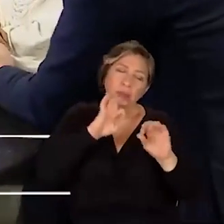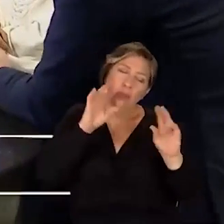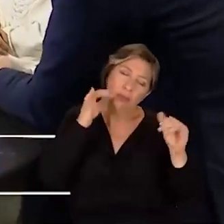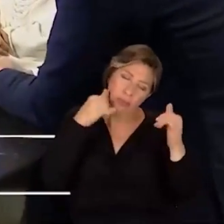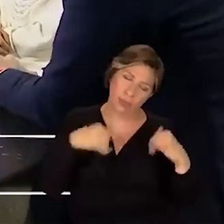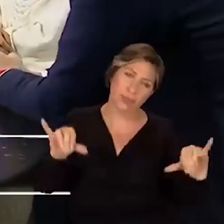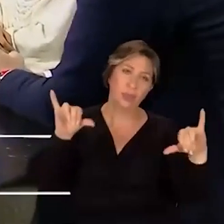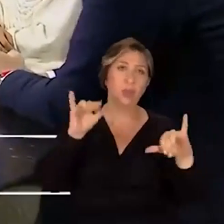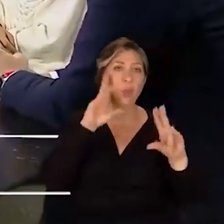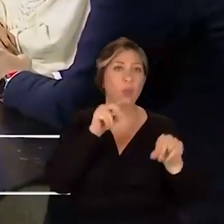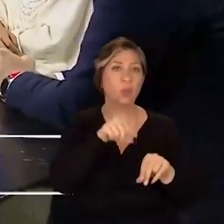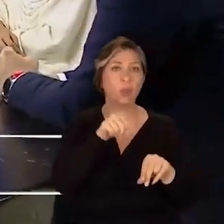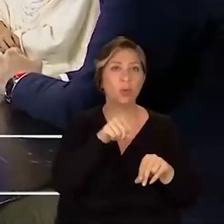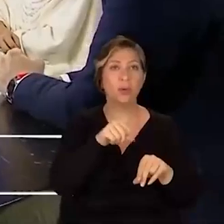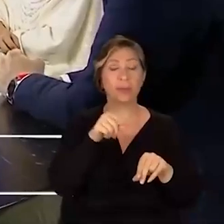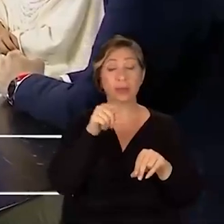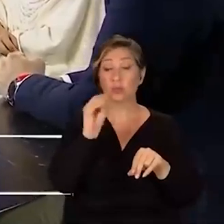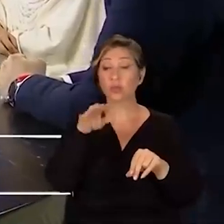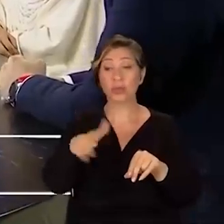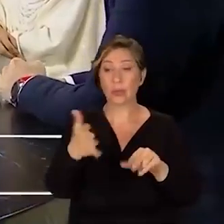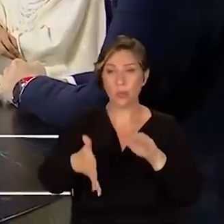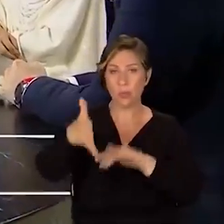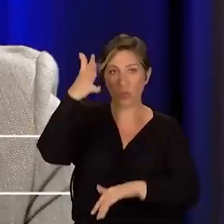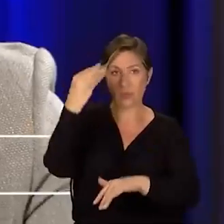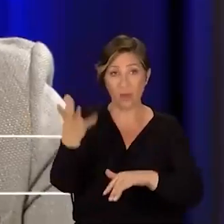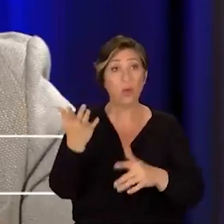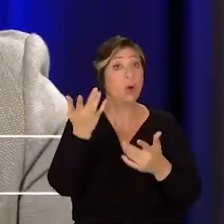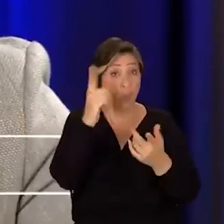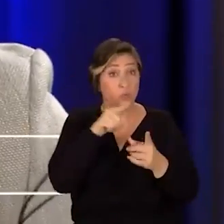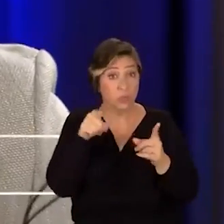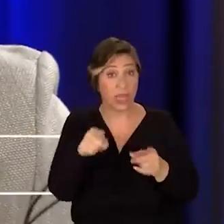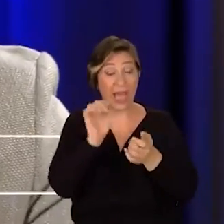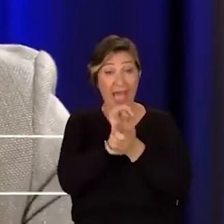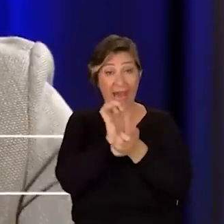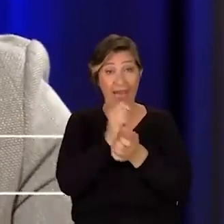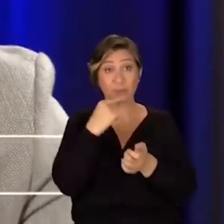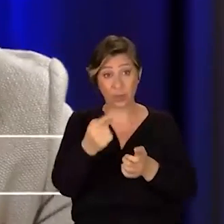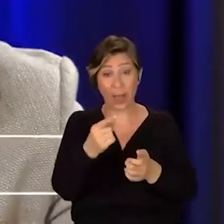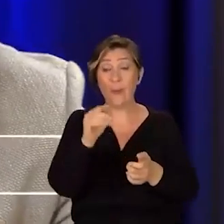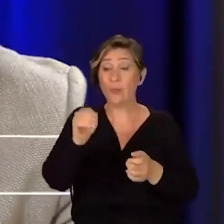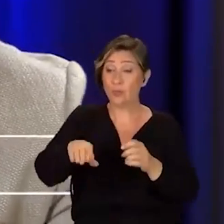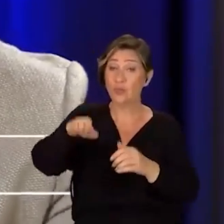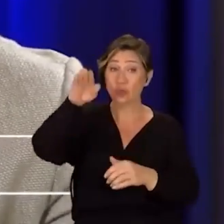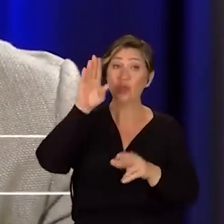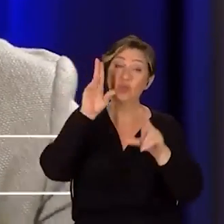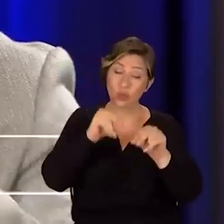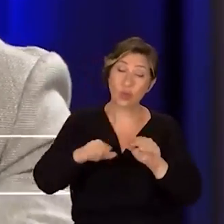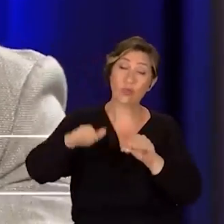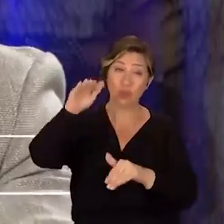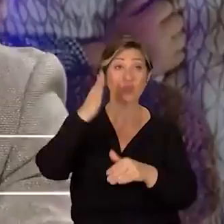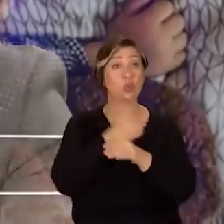salgılanıyor. Büyüme hormonu çocuklarda ne yapıyor? Büyümeyi sağlıyor. Dolayısıyla aileler diyor ya, büyüsün de uyusun da